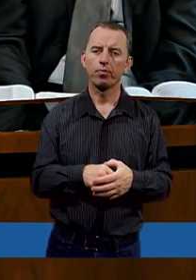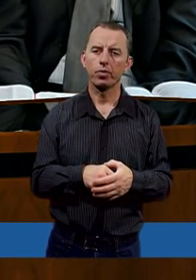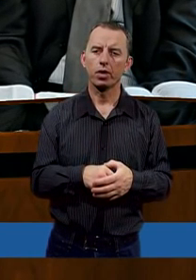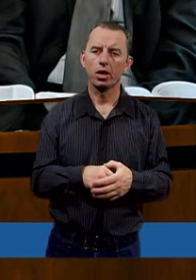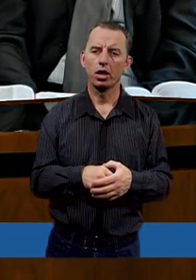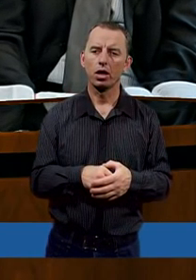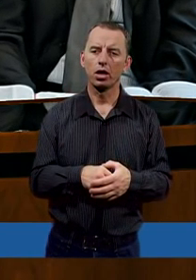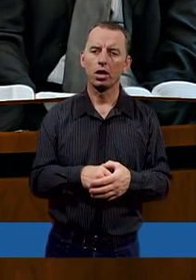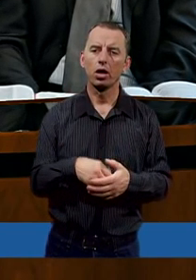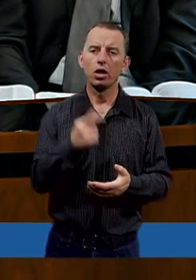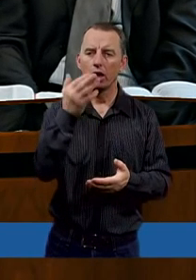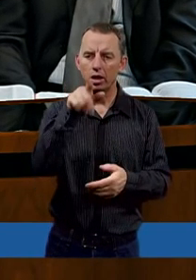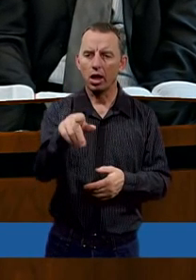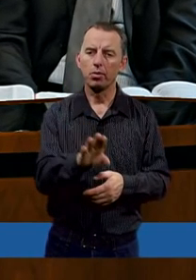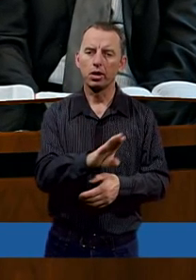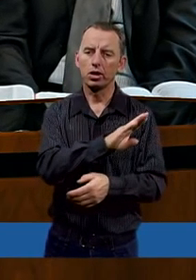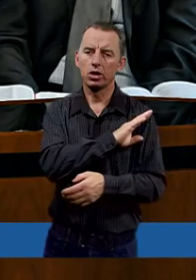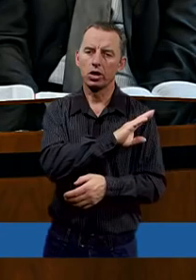Ile tam ginęło